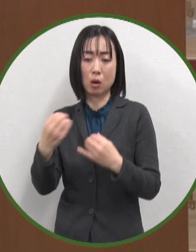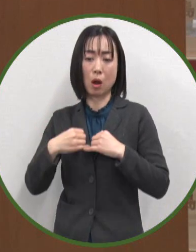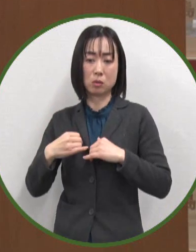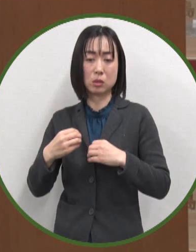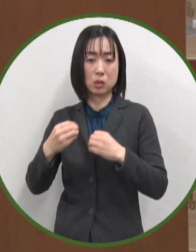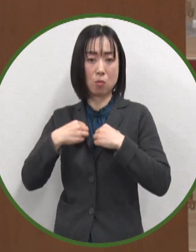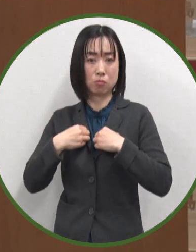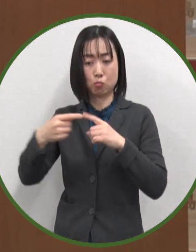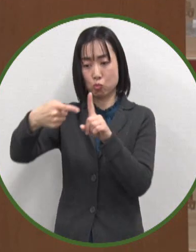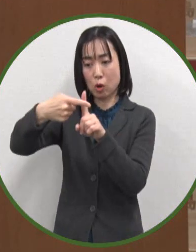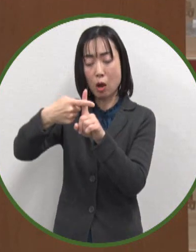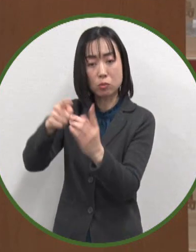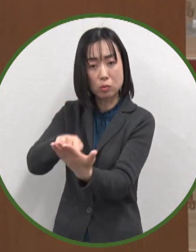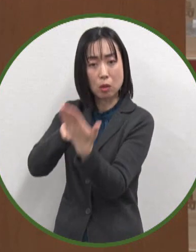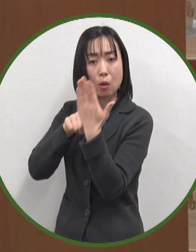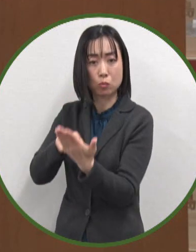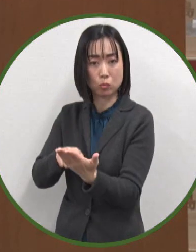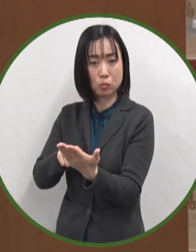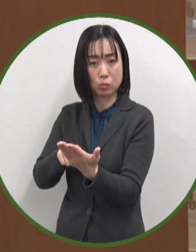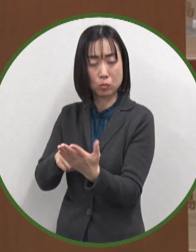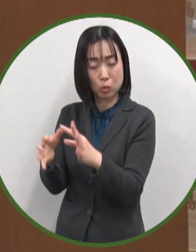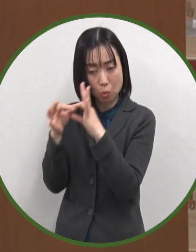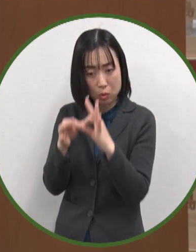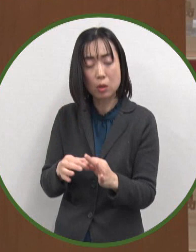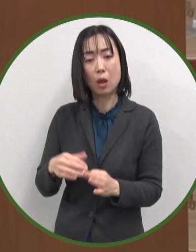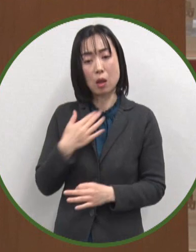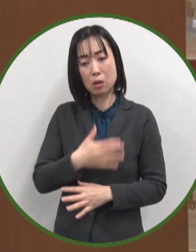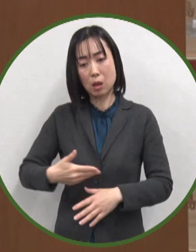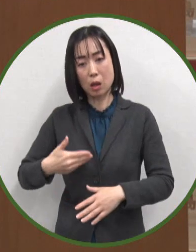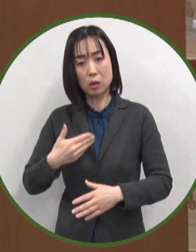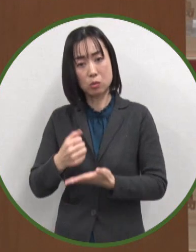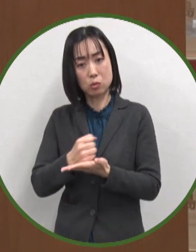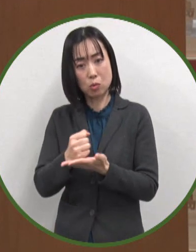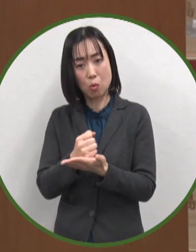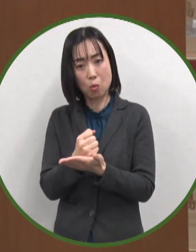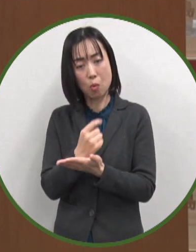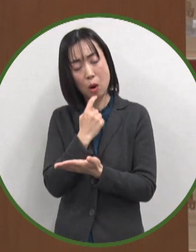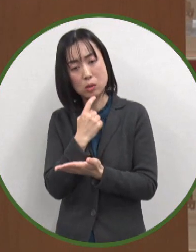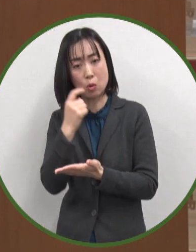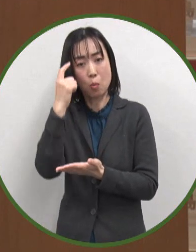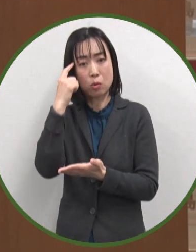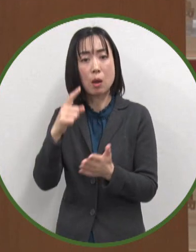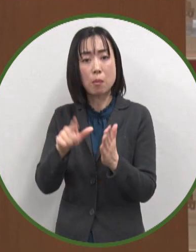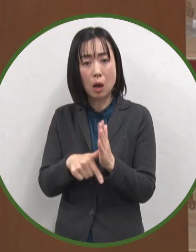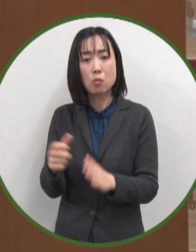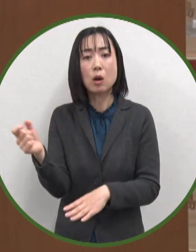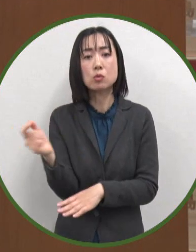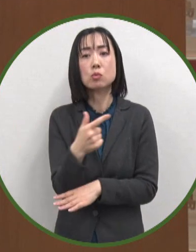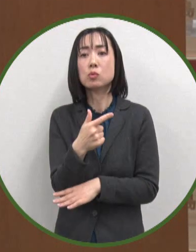体調がおかしいなと思ったらすぐに医療機関を受診してください。